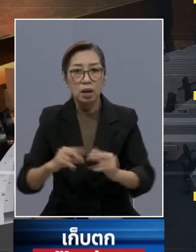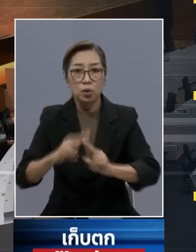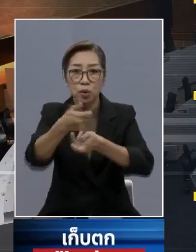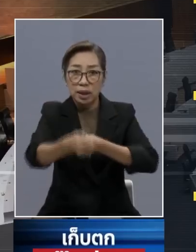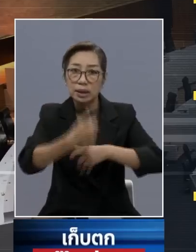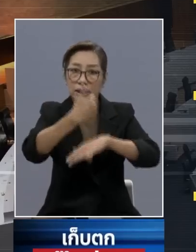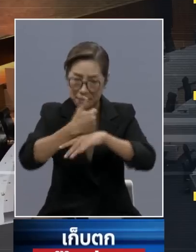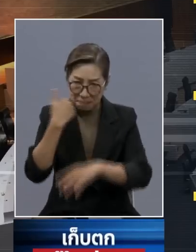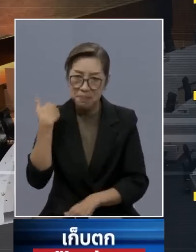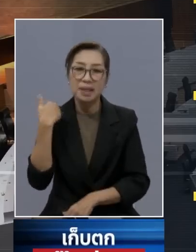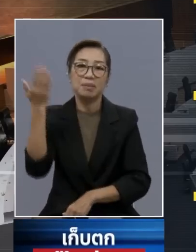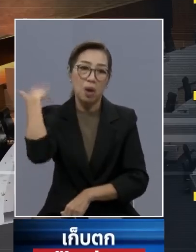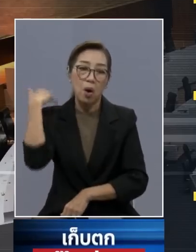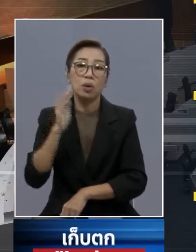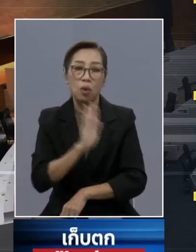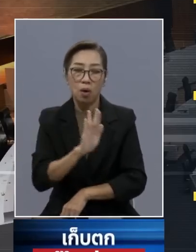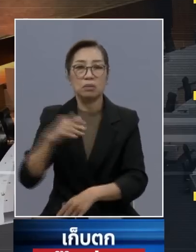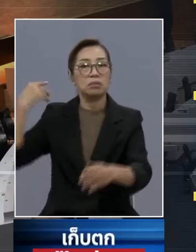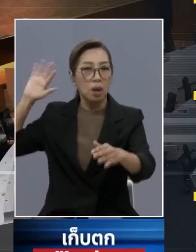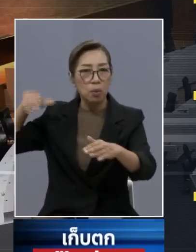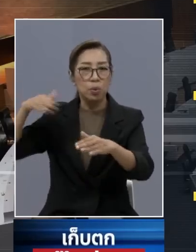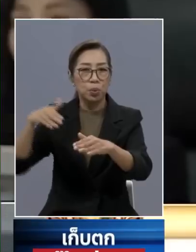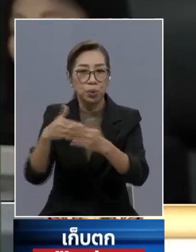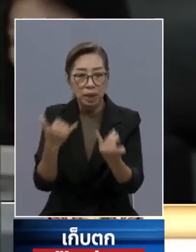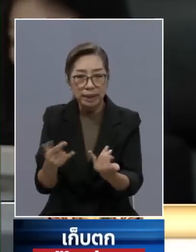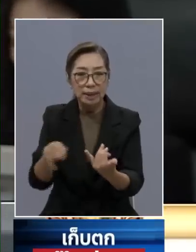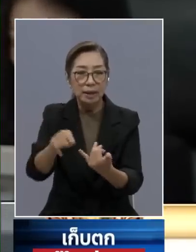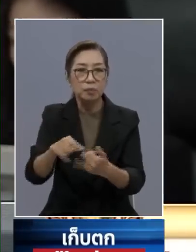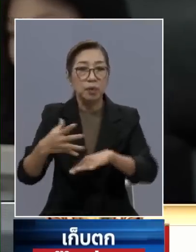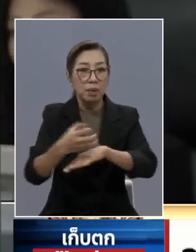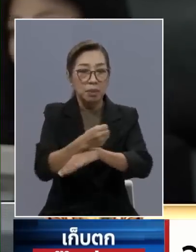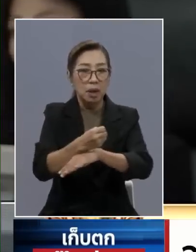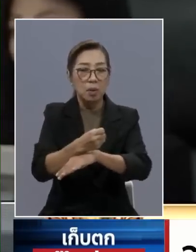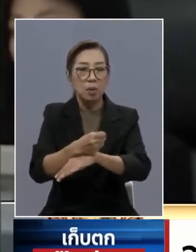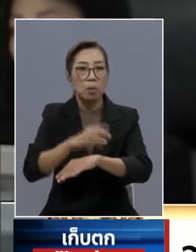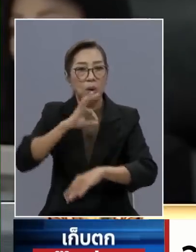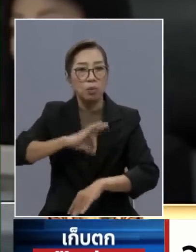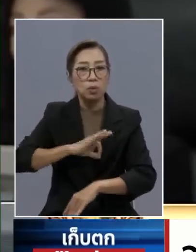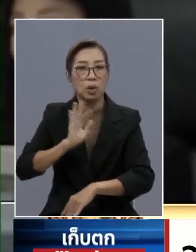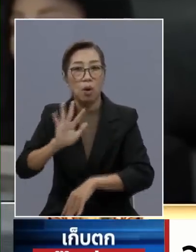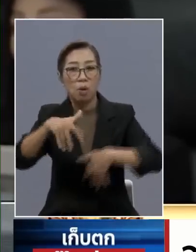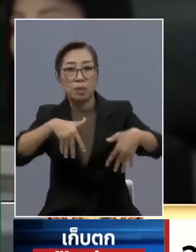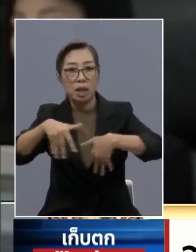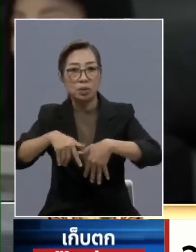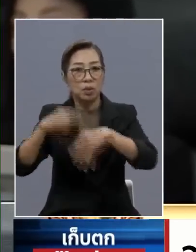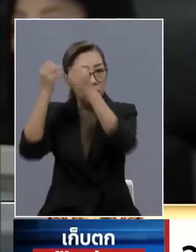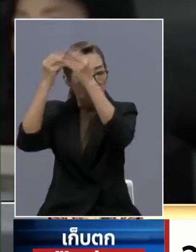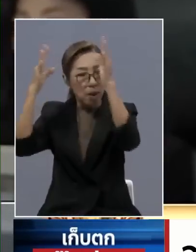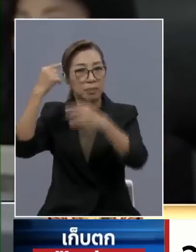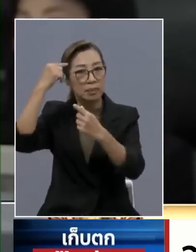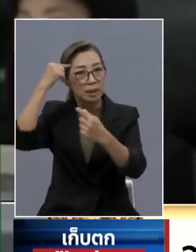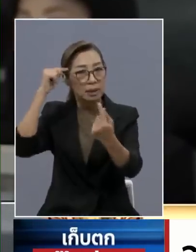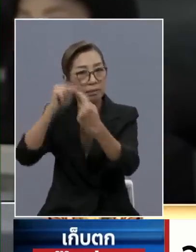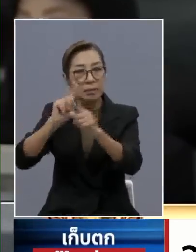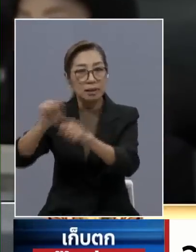ตรและสหกรณ์ด้วยการเวลาที่เปลี่ยนไปครับเขาบอกว่าภูมิทัศน์ทางการเมืองและความรู้สึกนึกคิดของประชาชนก็เปลี่ยนไปด้วยส่วนสำคั